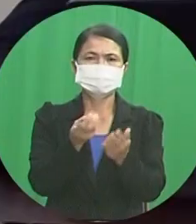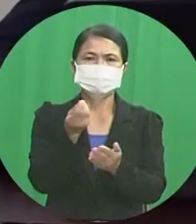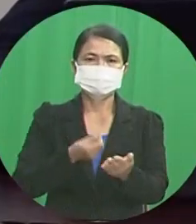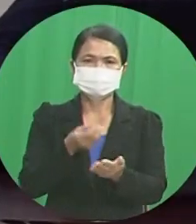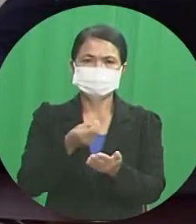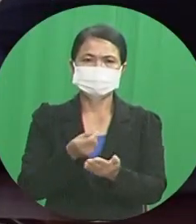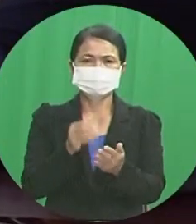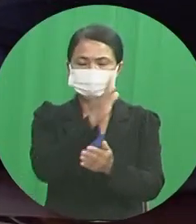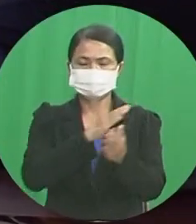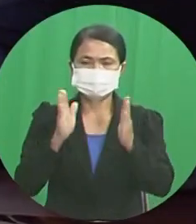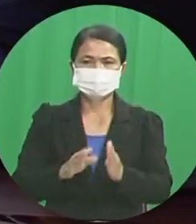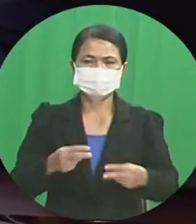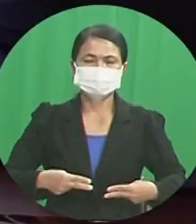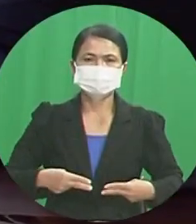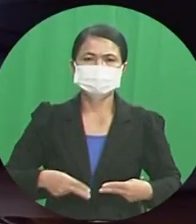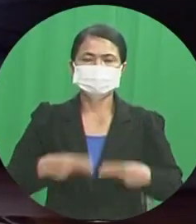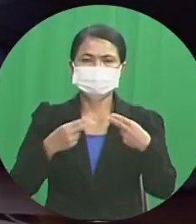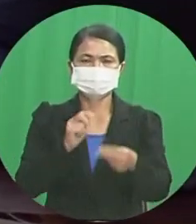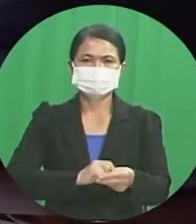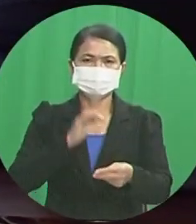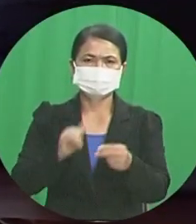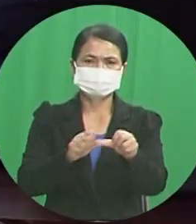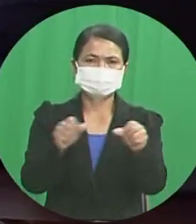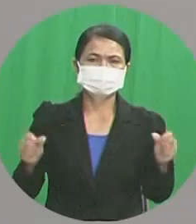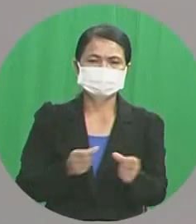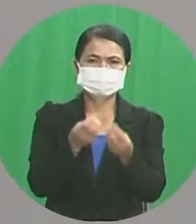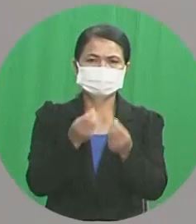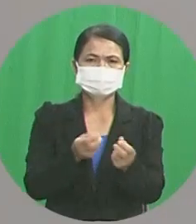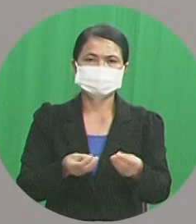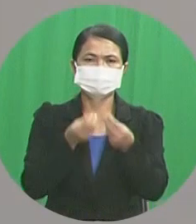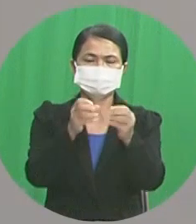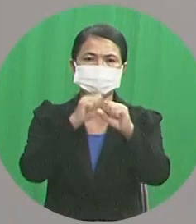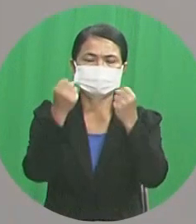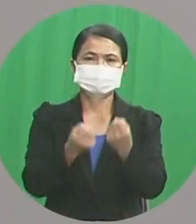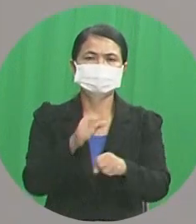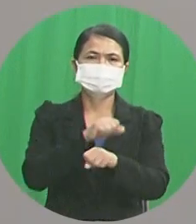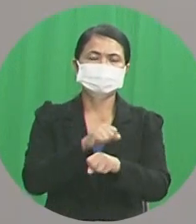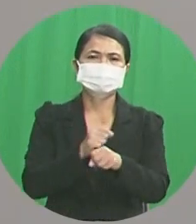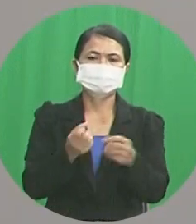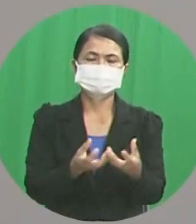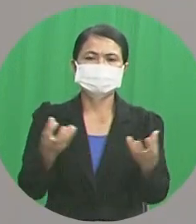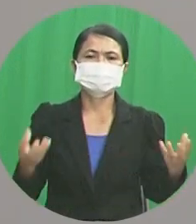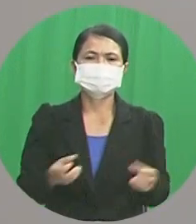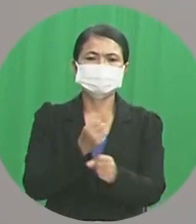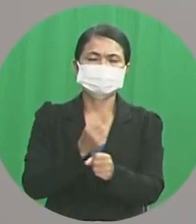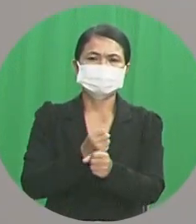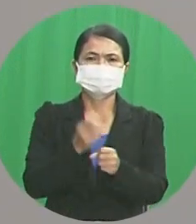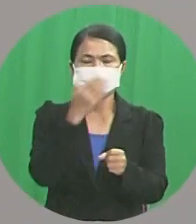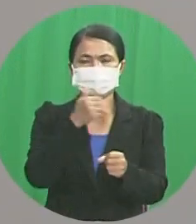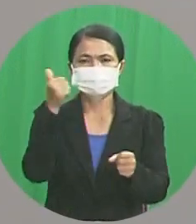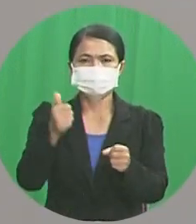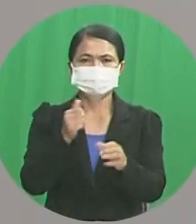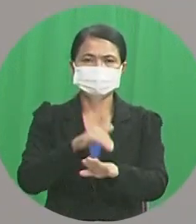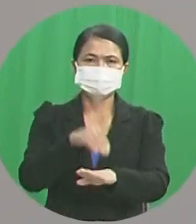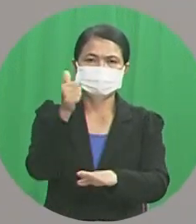សម្រាប់កសិករងាយរងគ្រោះដែលរស់នៅក្នុងតំបន់ដីសម្បត្តិសង្គមគិច្ចនឹងដែលឡែកគឺធ្វើឲ្យប្រសើរឡើងនូវគុ